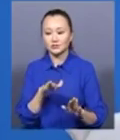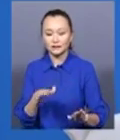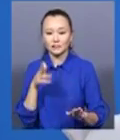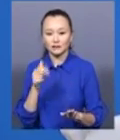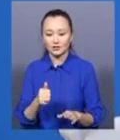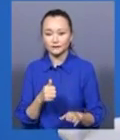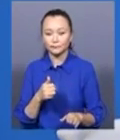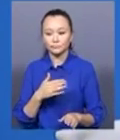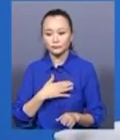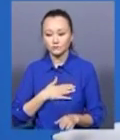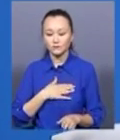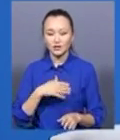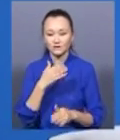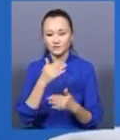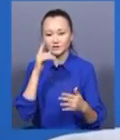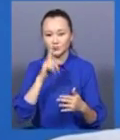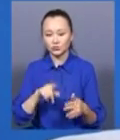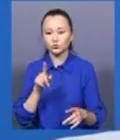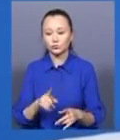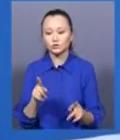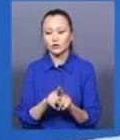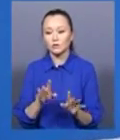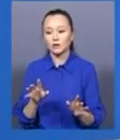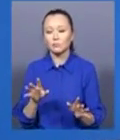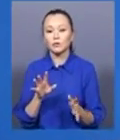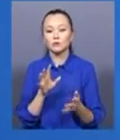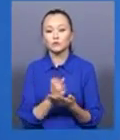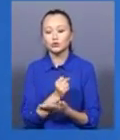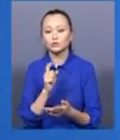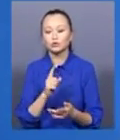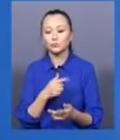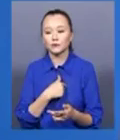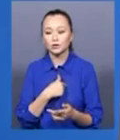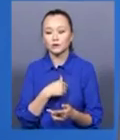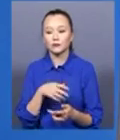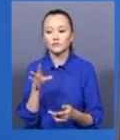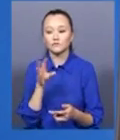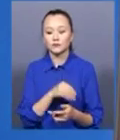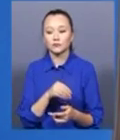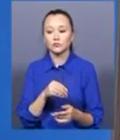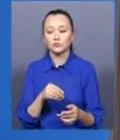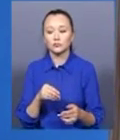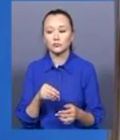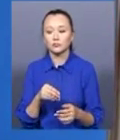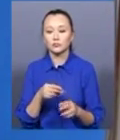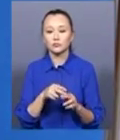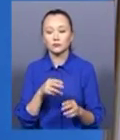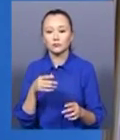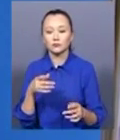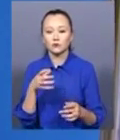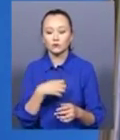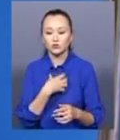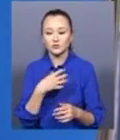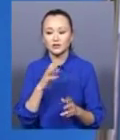Вы знаете, так сложилось, что у меня минуло все это драматическое детство.